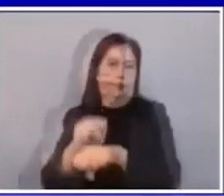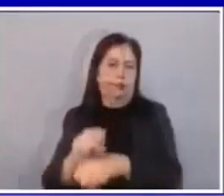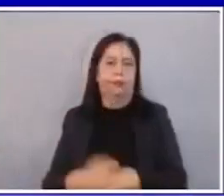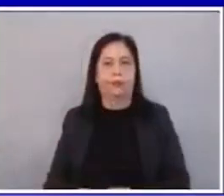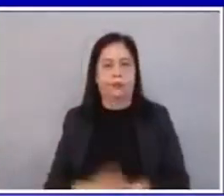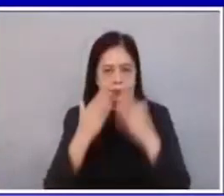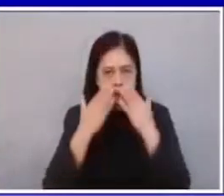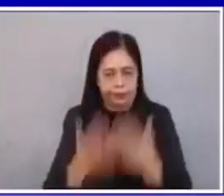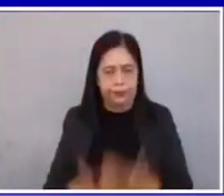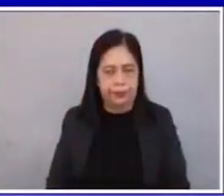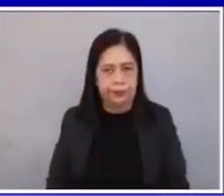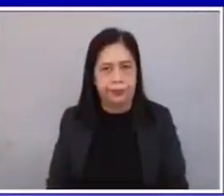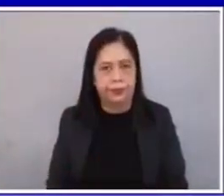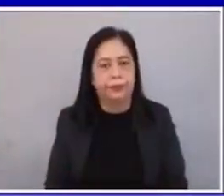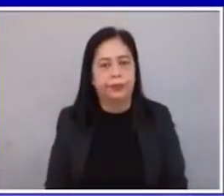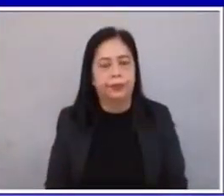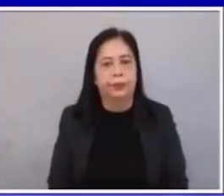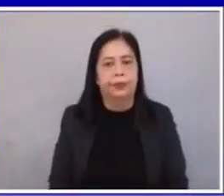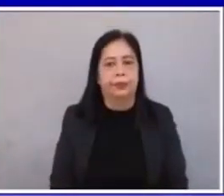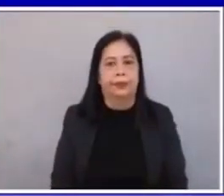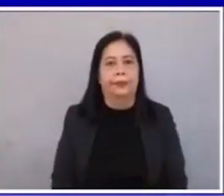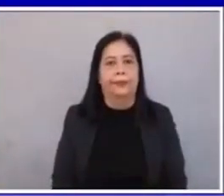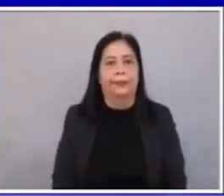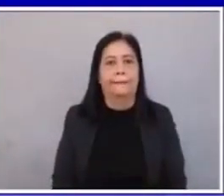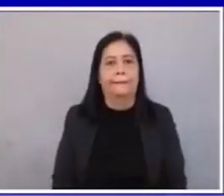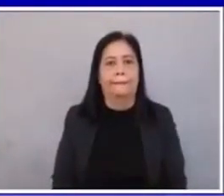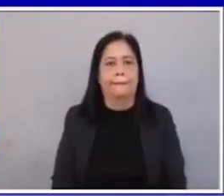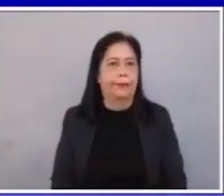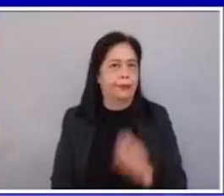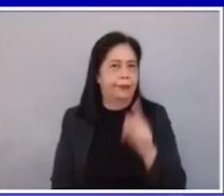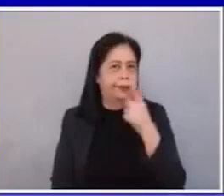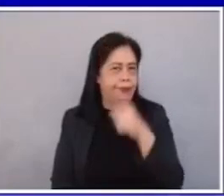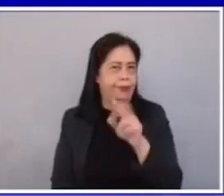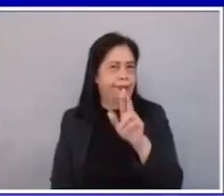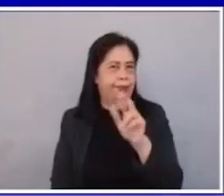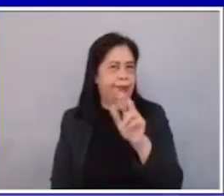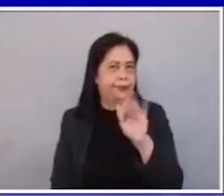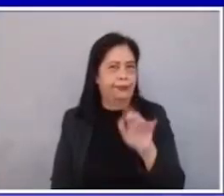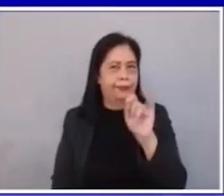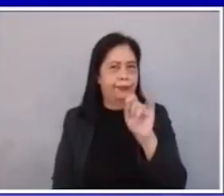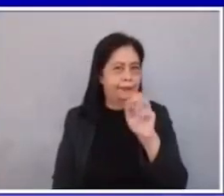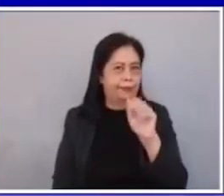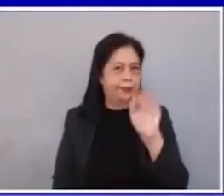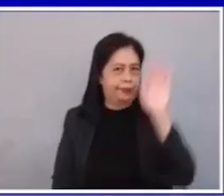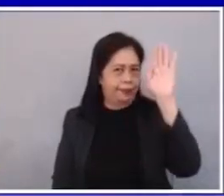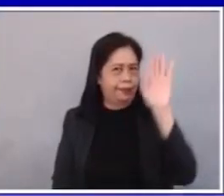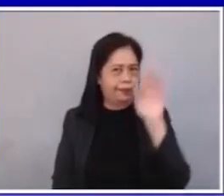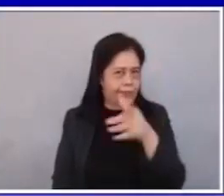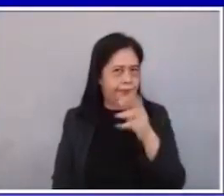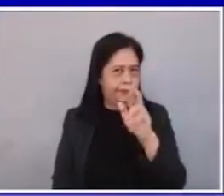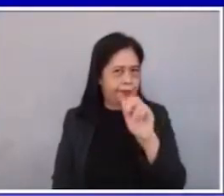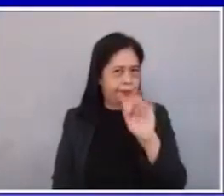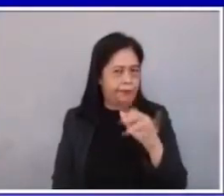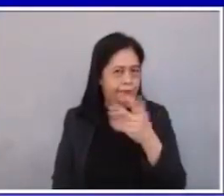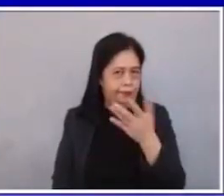you po, Yusek Mapa. Okay, I see Mr. Rafi Tima raising his hand. Mr. Rafi, you're acknowledged